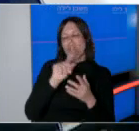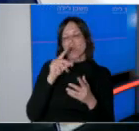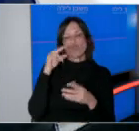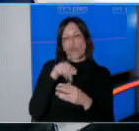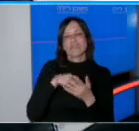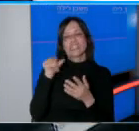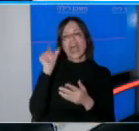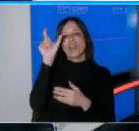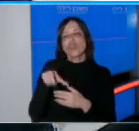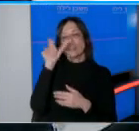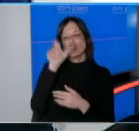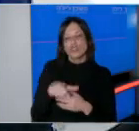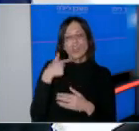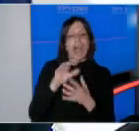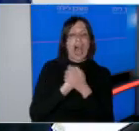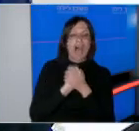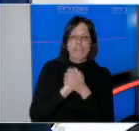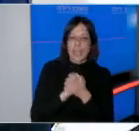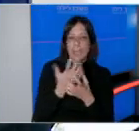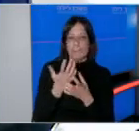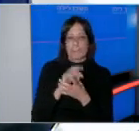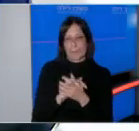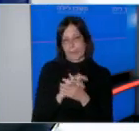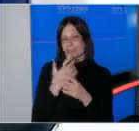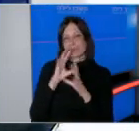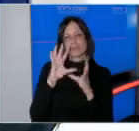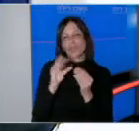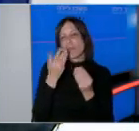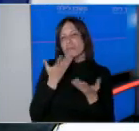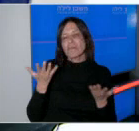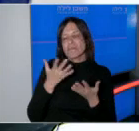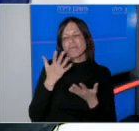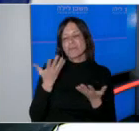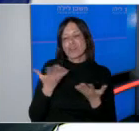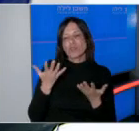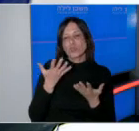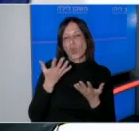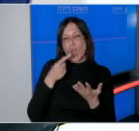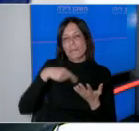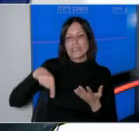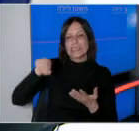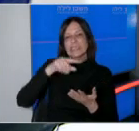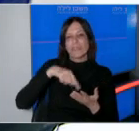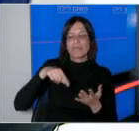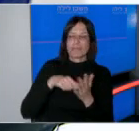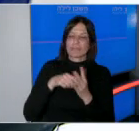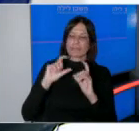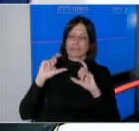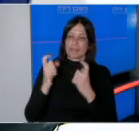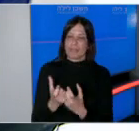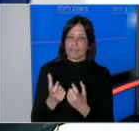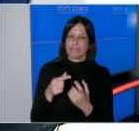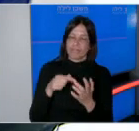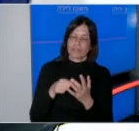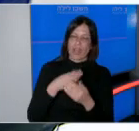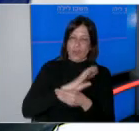שאנחנו מכירים, וזה חברים, וזה כל מה שקורה סביבנו בצורה די דחוסה, בעקבות הסגר על הקורונה,